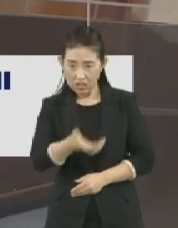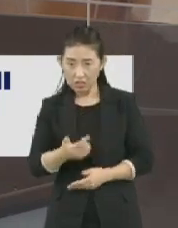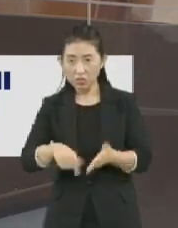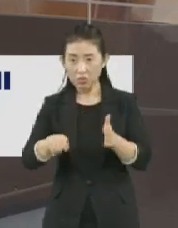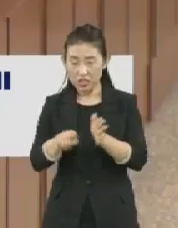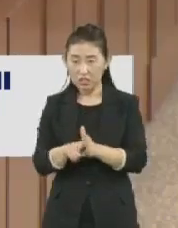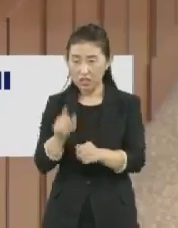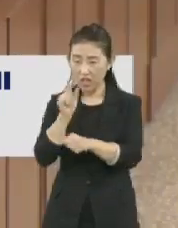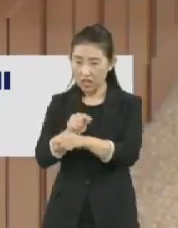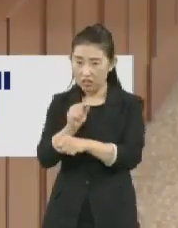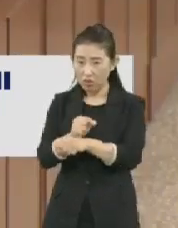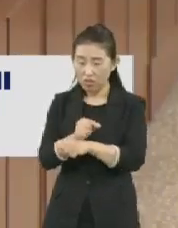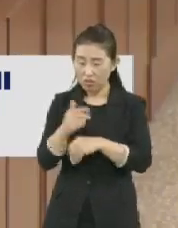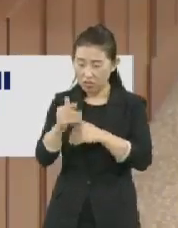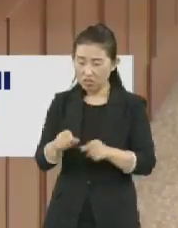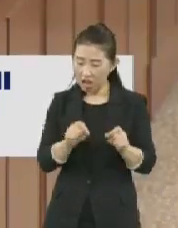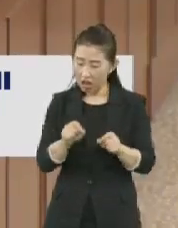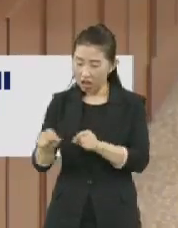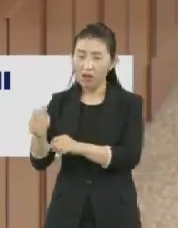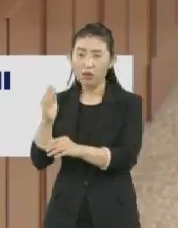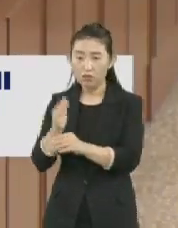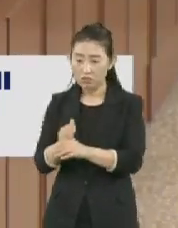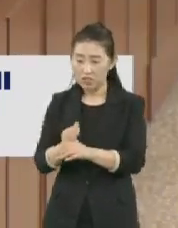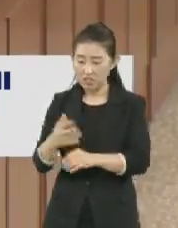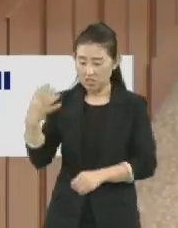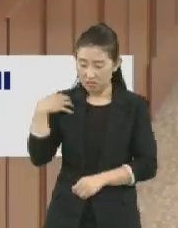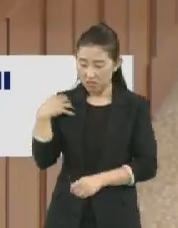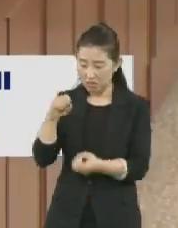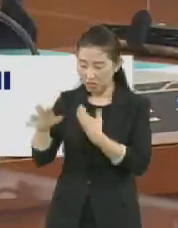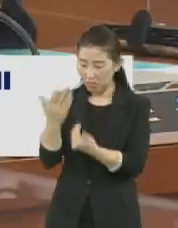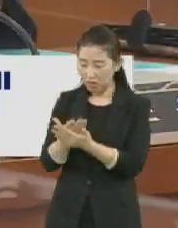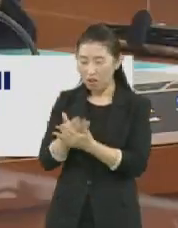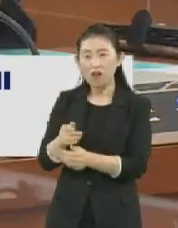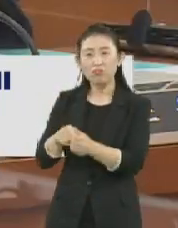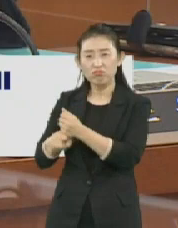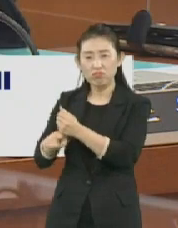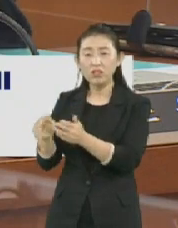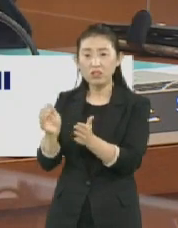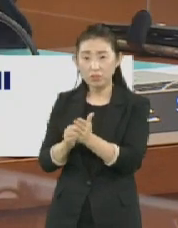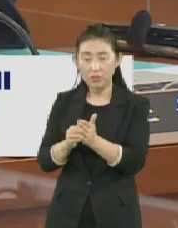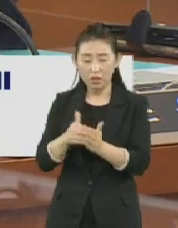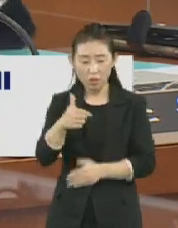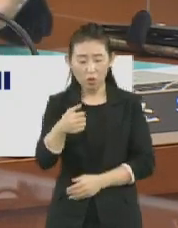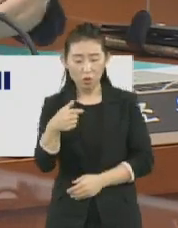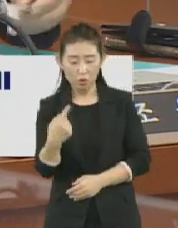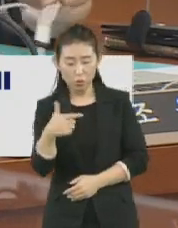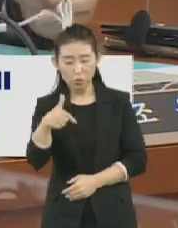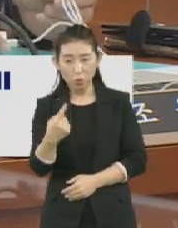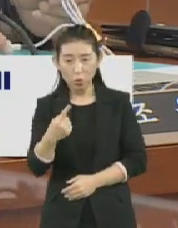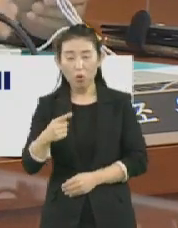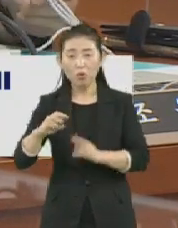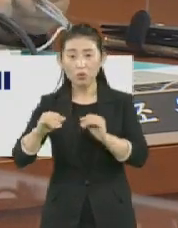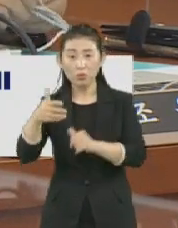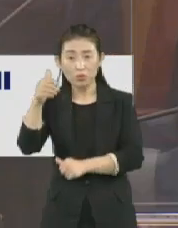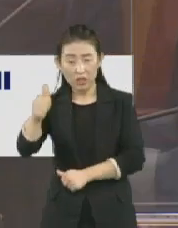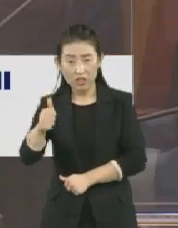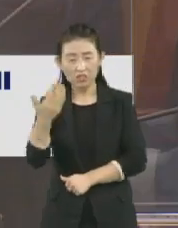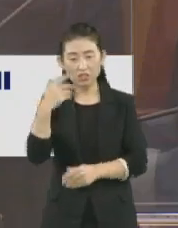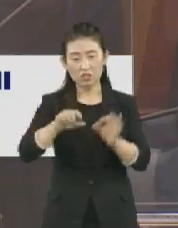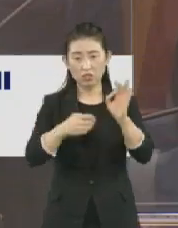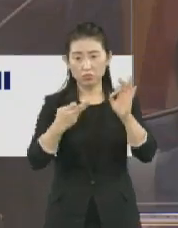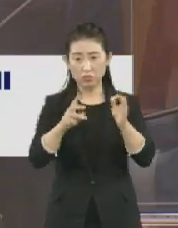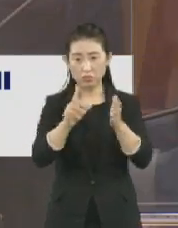위한 행정 절차가 미뤄지고 있다며 책임 있는 답변을 요구했습니다. 이에 노영우 국토교통부 장관은 지난